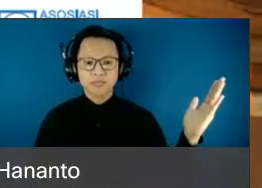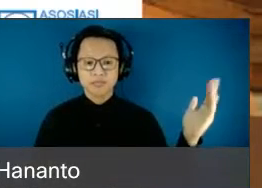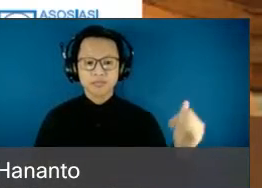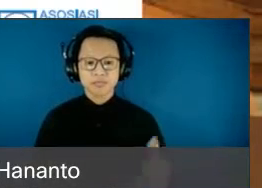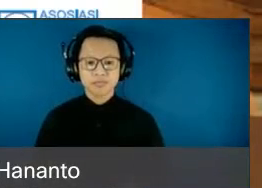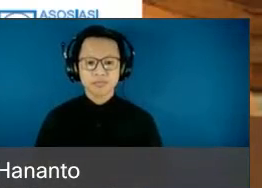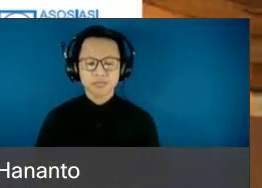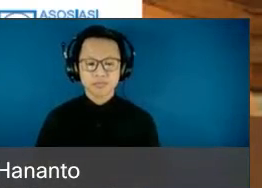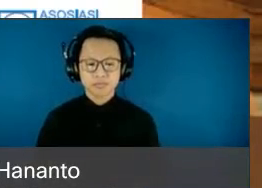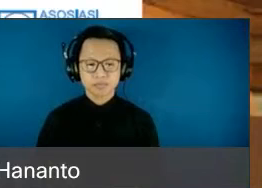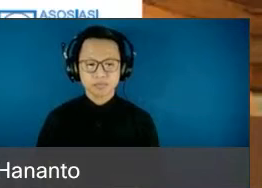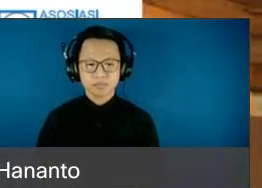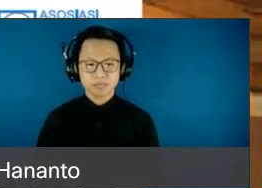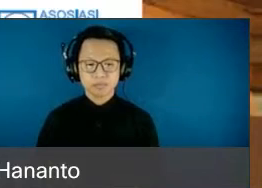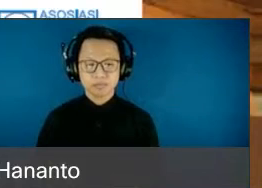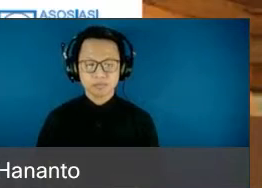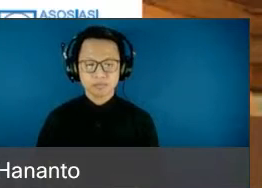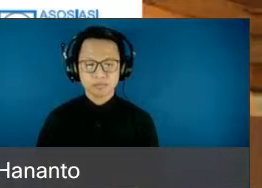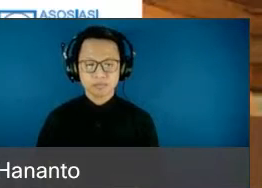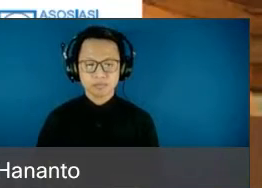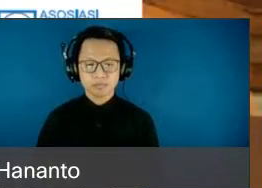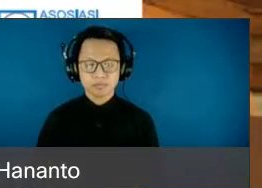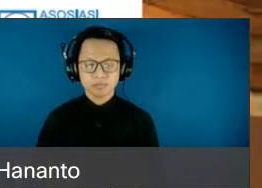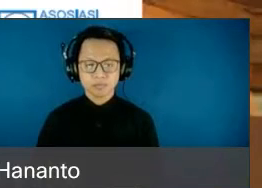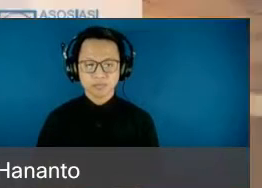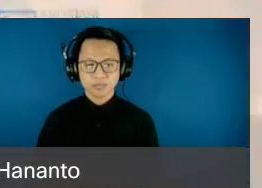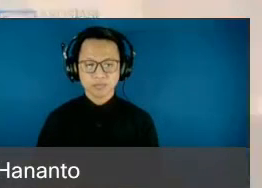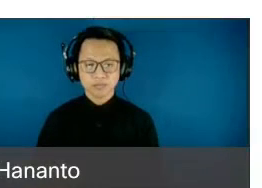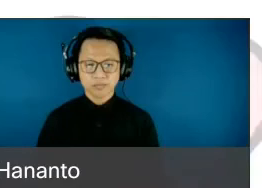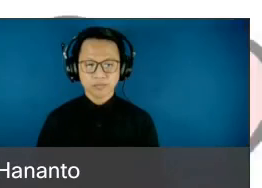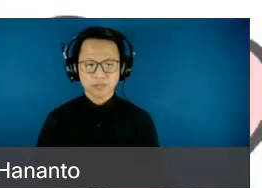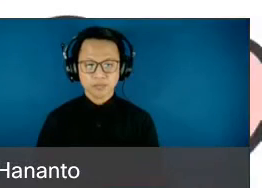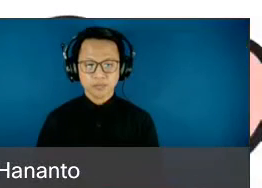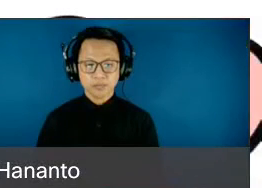The result as seen in the next slide. Next slide, please.